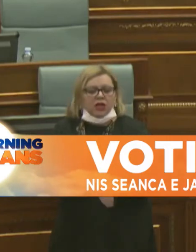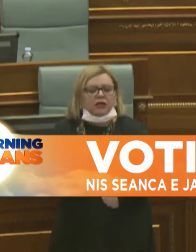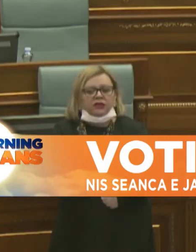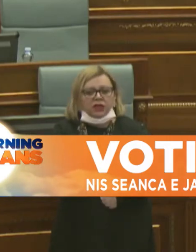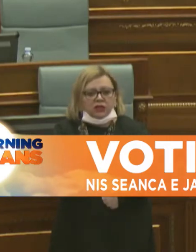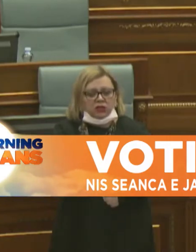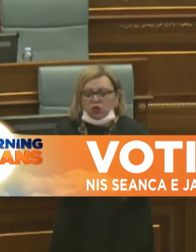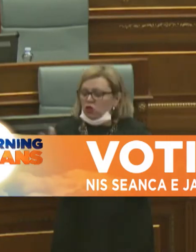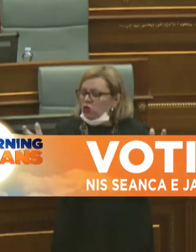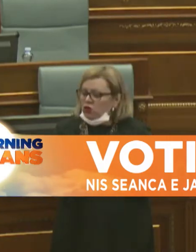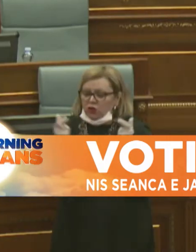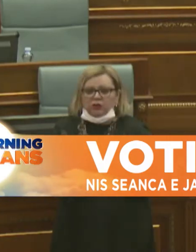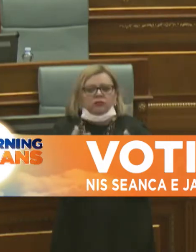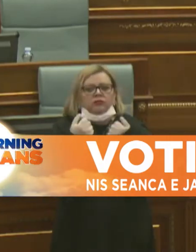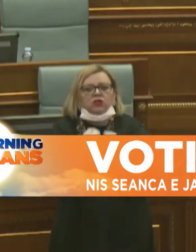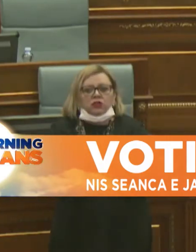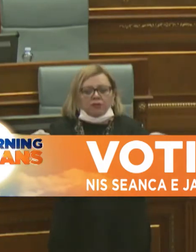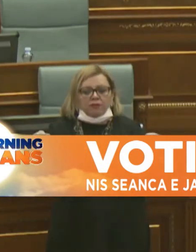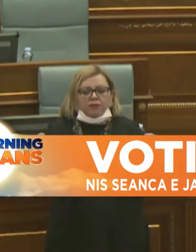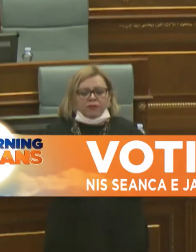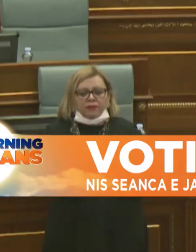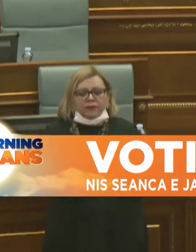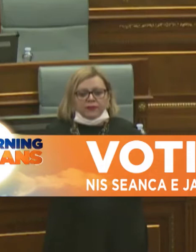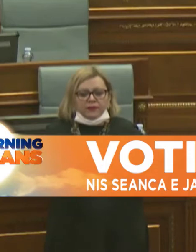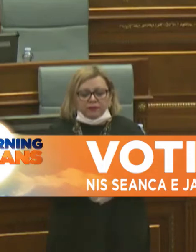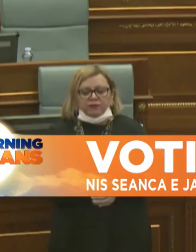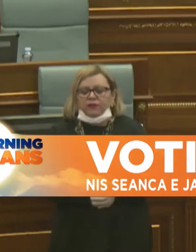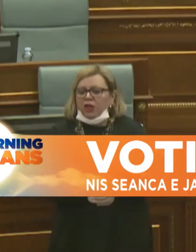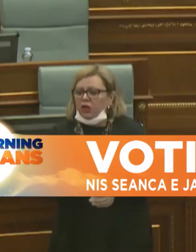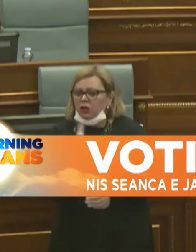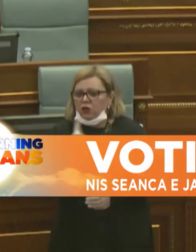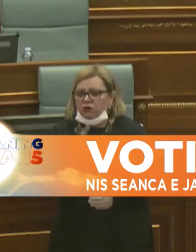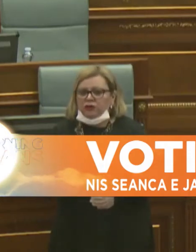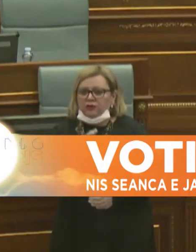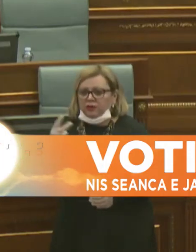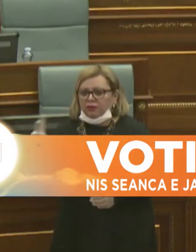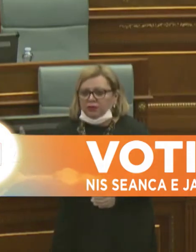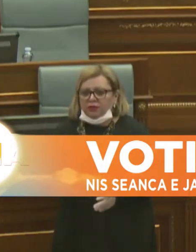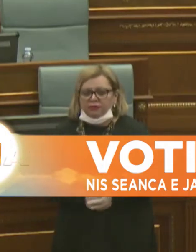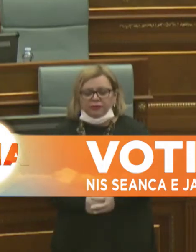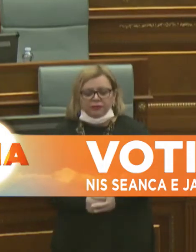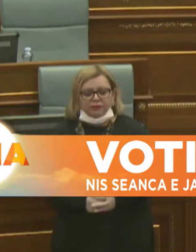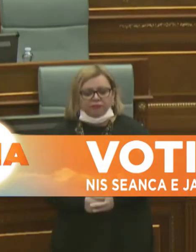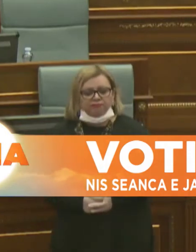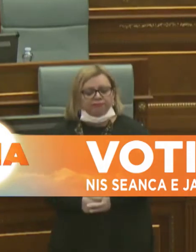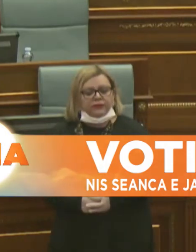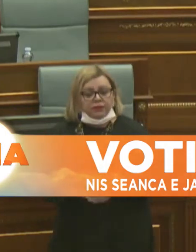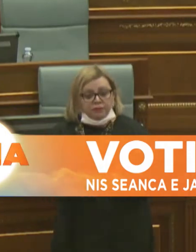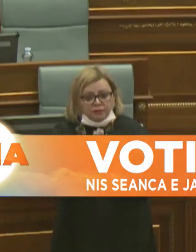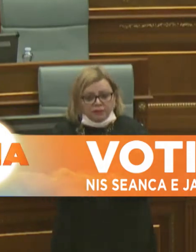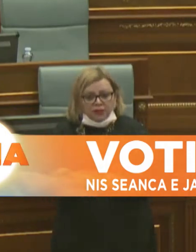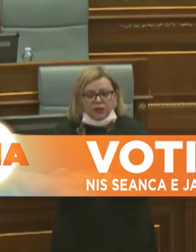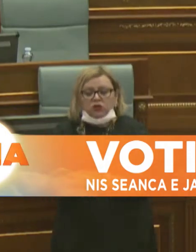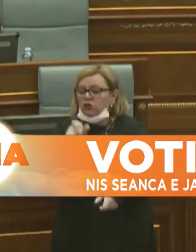se demokracia jonë duhet të avancojë drejt demokracive perëndimore e jo në drejtime të tjera. Jemi nisur nga nevoja që